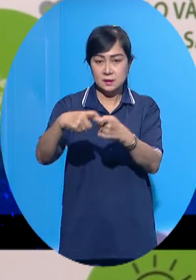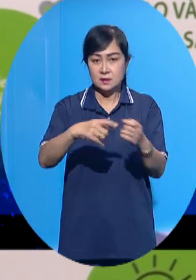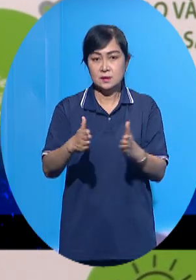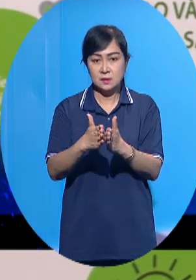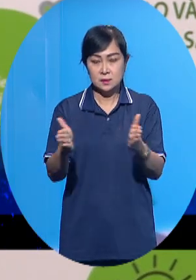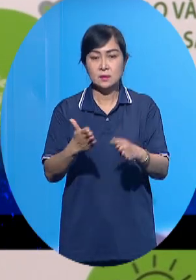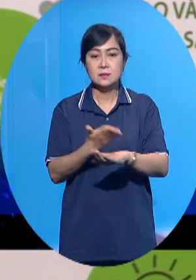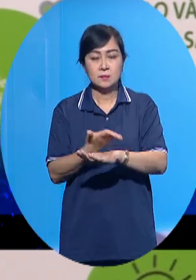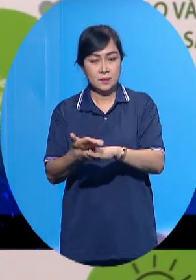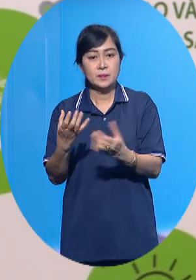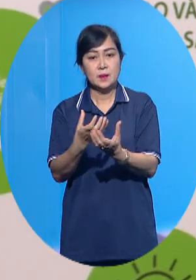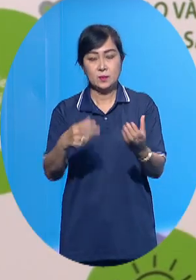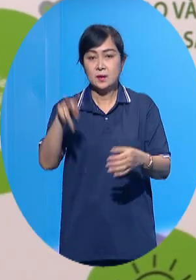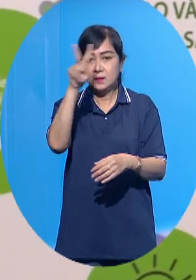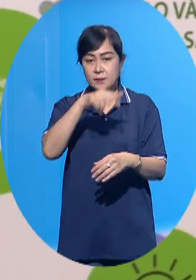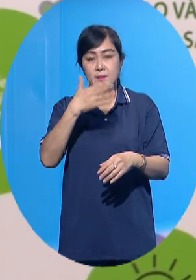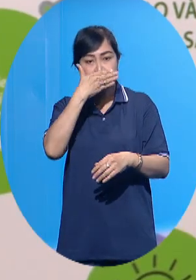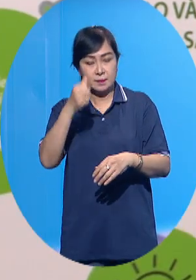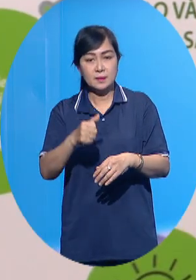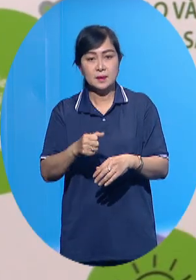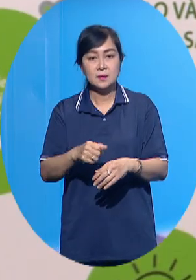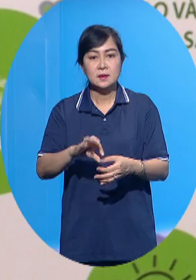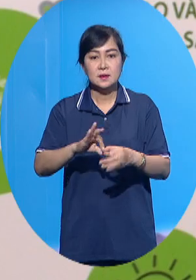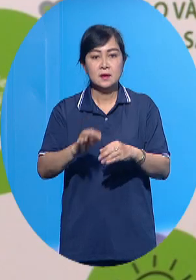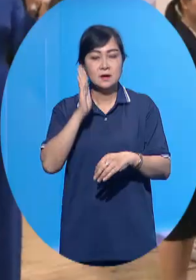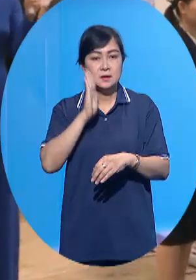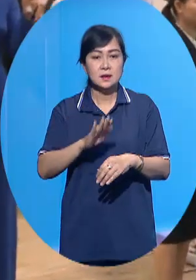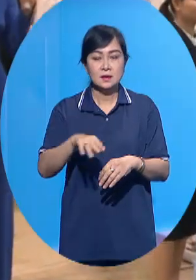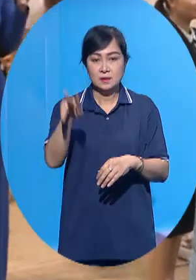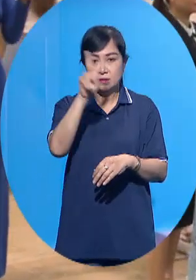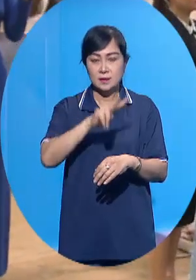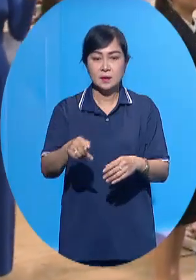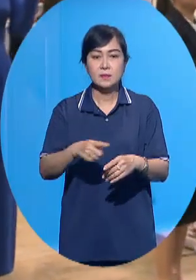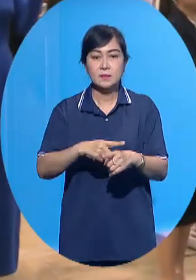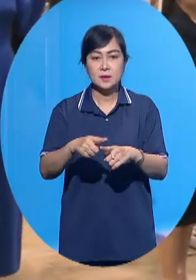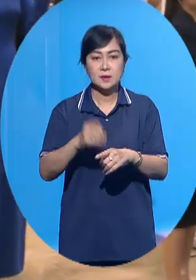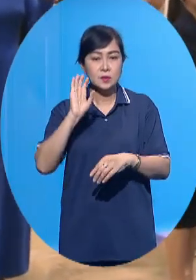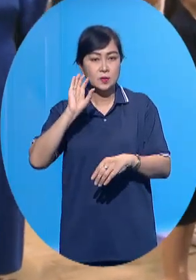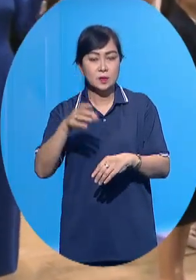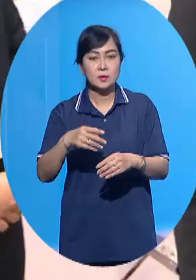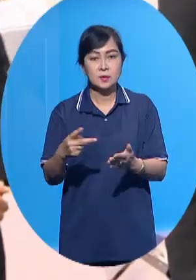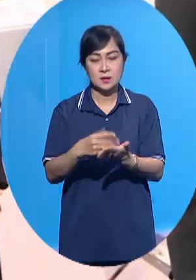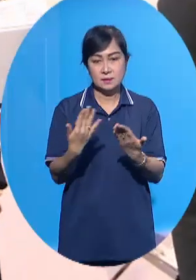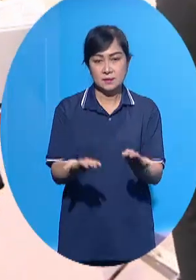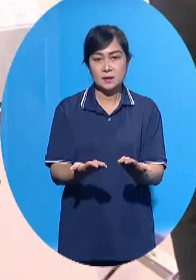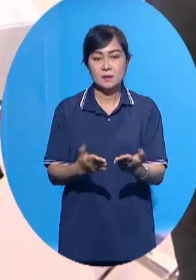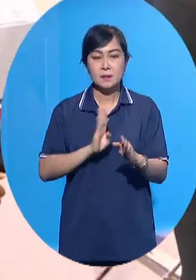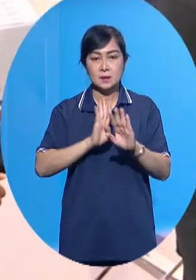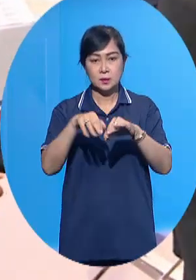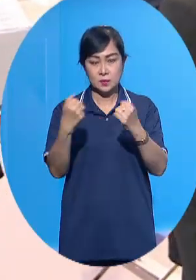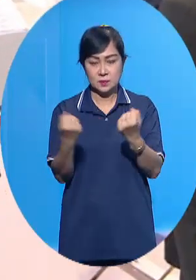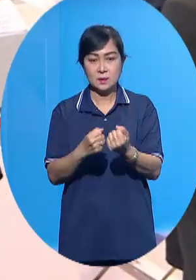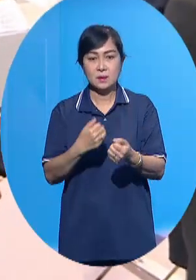các cái sản phẩm hàng hóa của Việt Nam, đặc biệt là nông sản Việt Nam vào các chuỗi giá trị toàn cầu. Trong cái khuôn khổ cái sự kiện này thì ban tổ chức cũng tổ